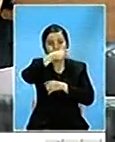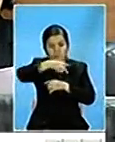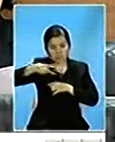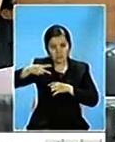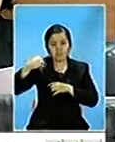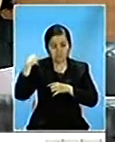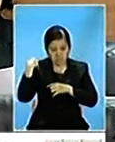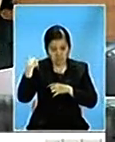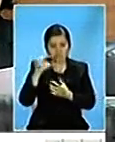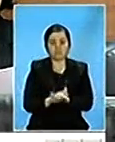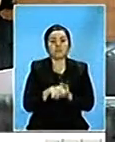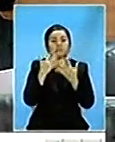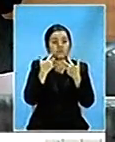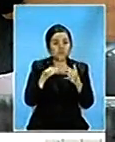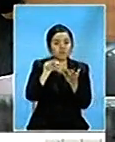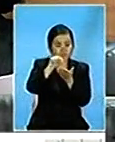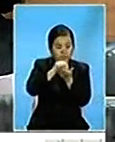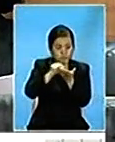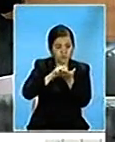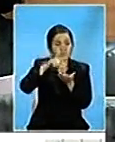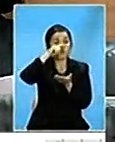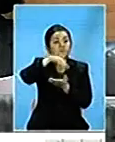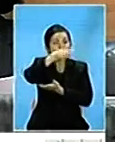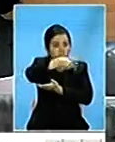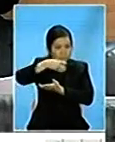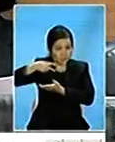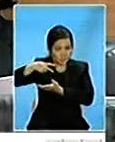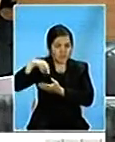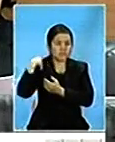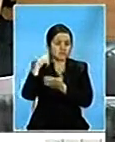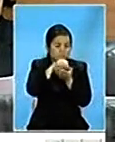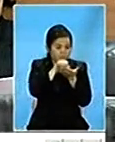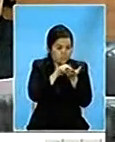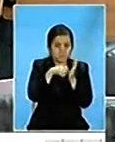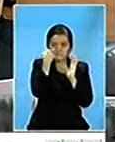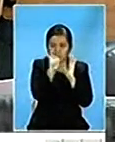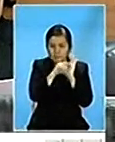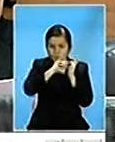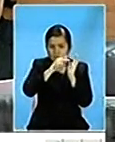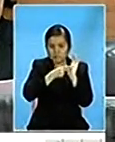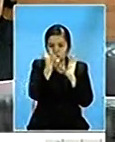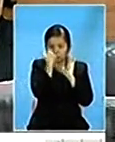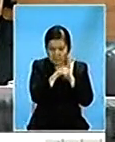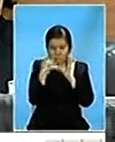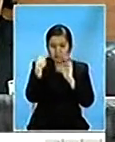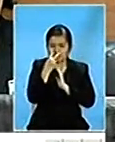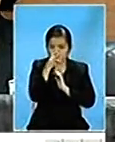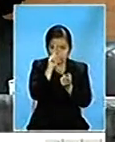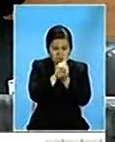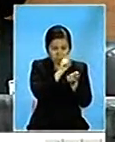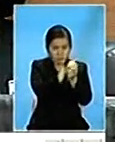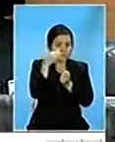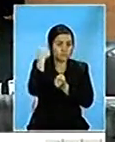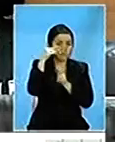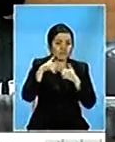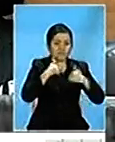ค่ะส่วนการเขียนเนี่ยนะคะก็มักจะมีการเขียนในลักษณะที่ผิดความหมายซึ่งเราจะเห็นกันได้มากในห